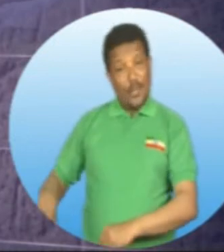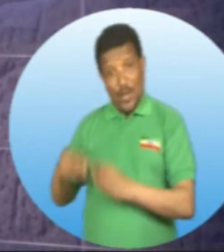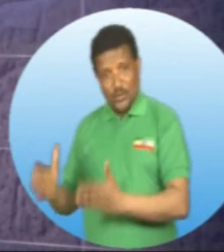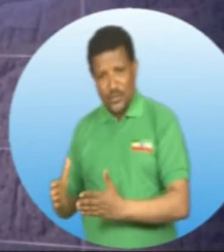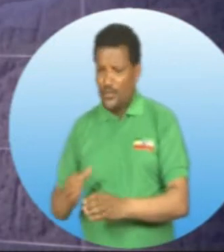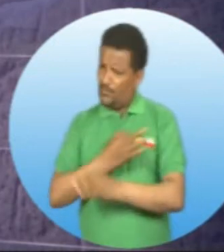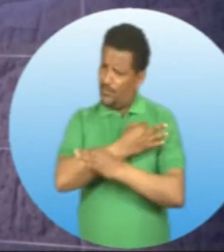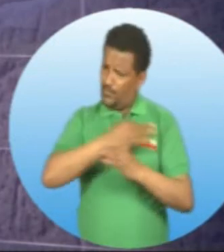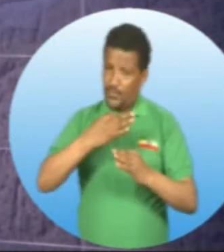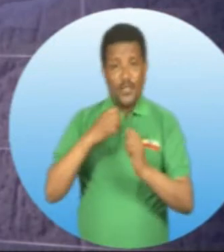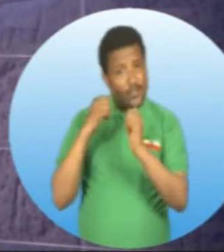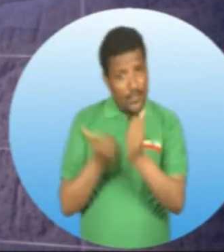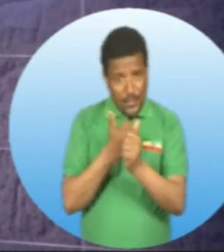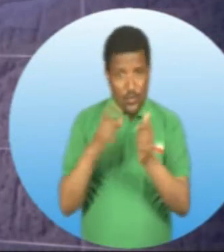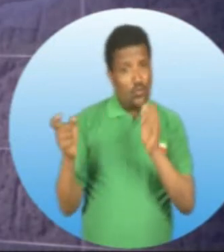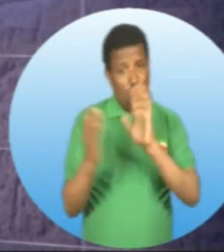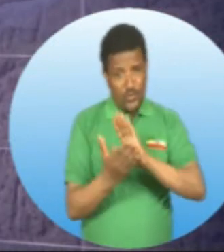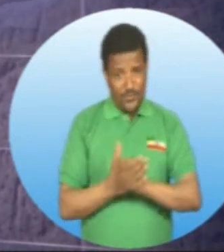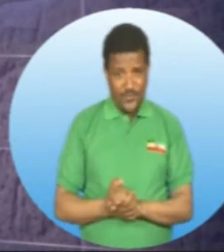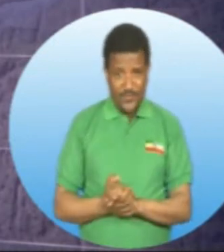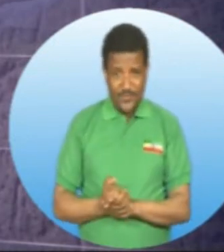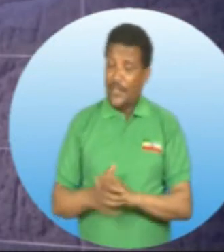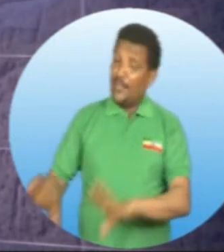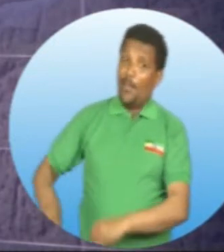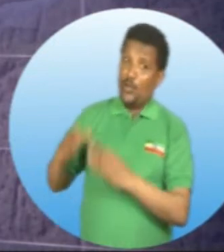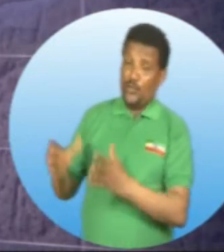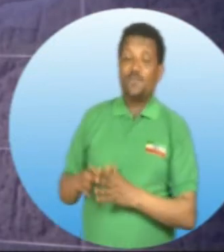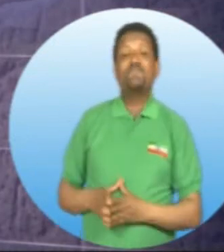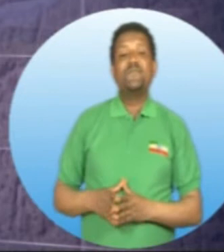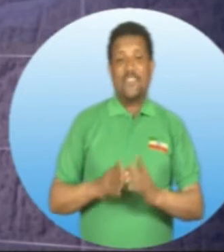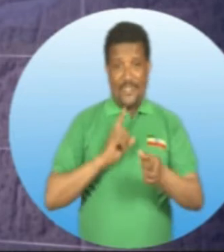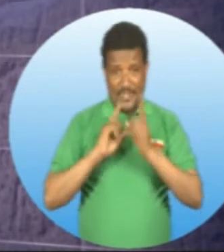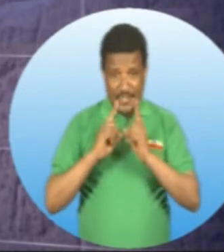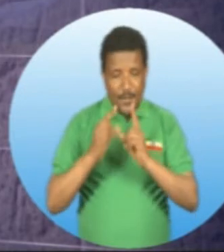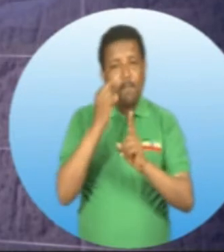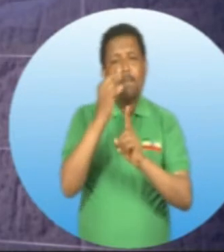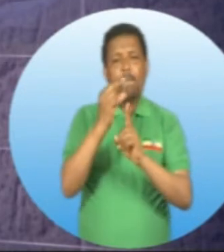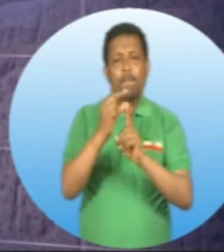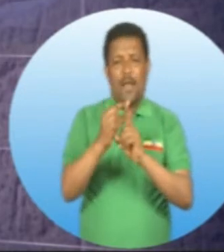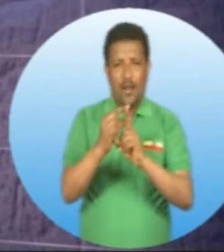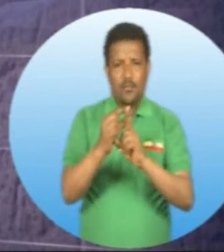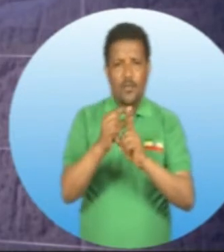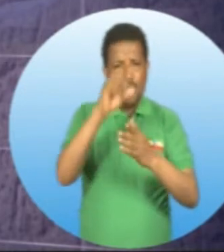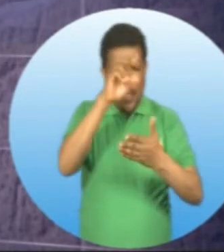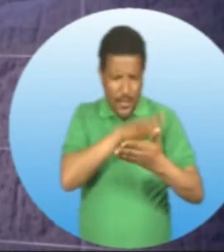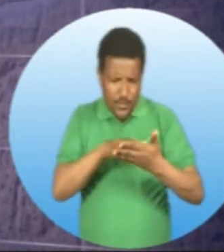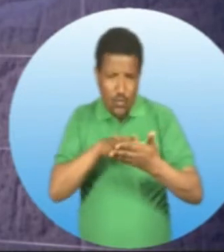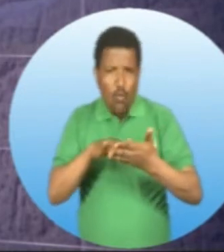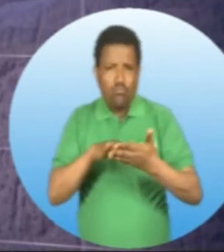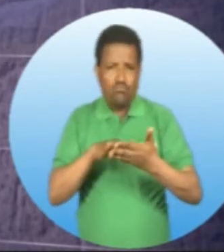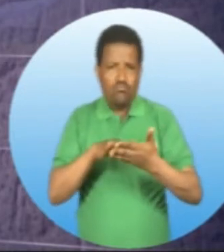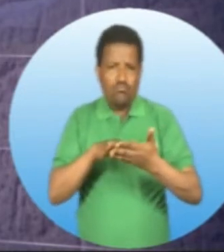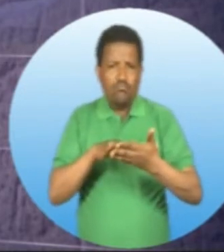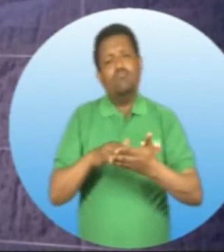አባካቹ ተማሪዎች በጽሞና እንድትከታተሉ ይሁን። ተማሪዎች ንግግርን በቃል አጥንቶ ማቅረብ